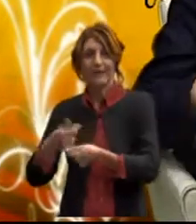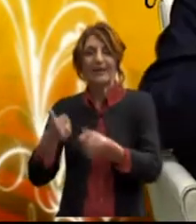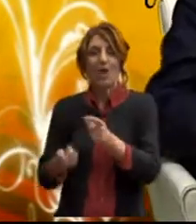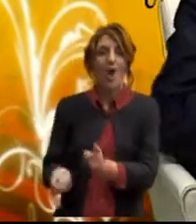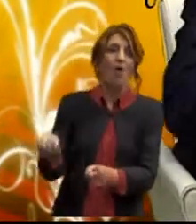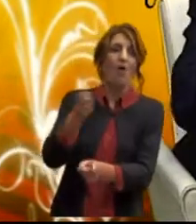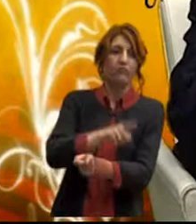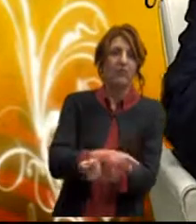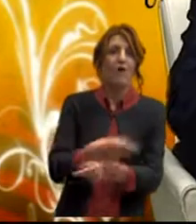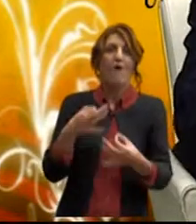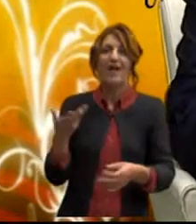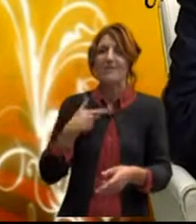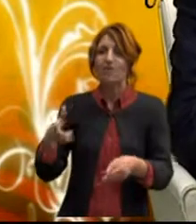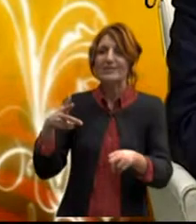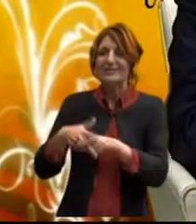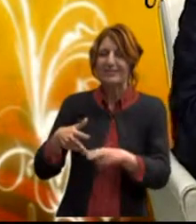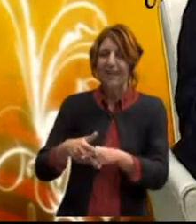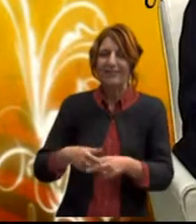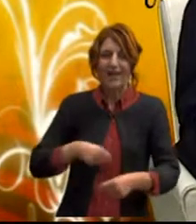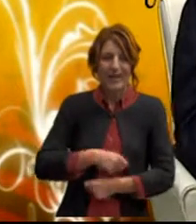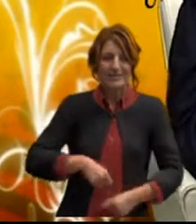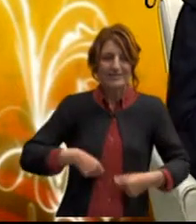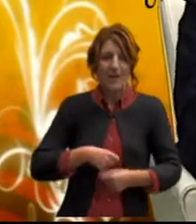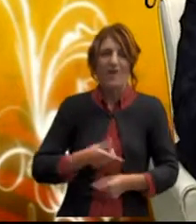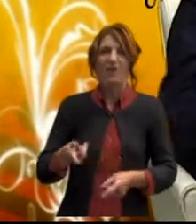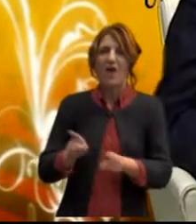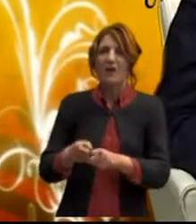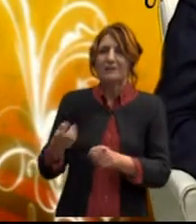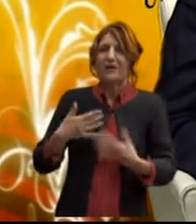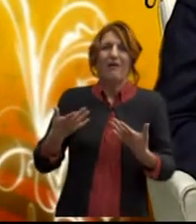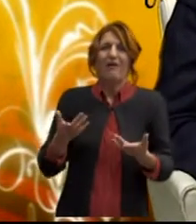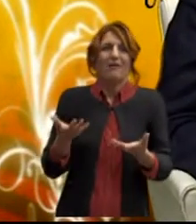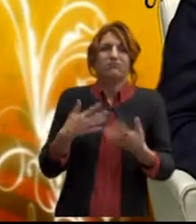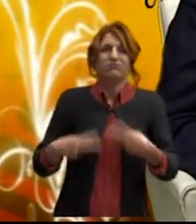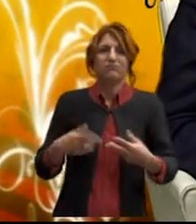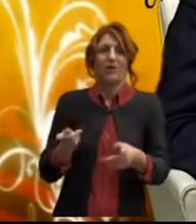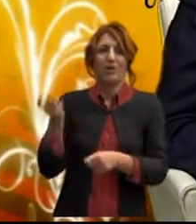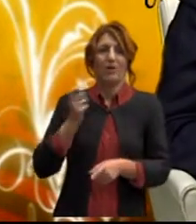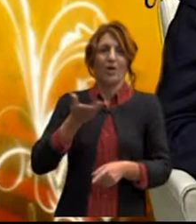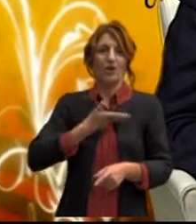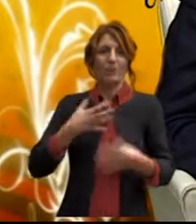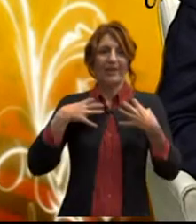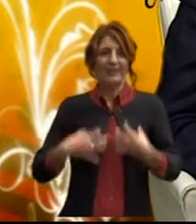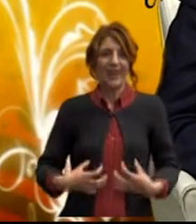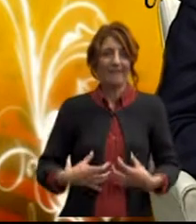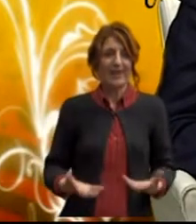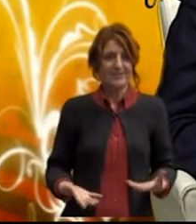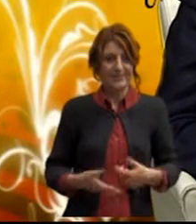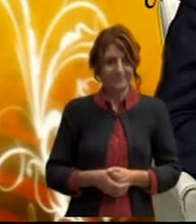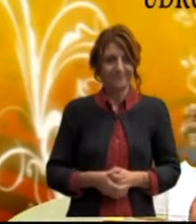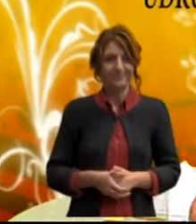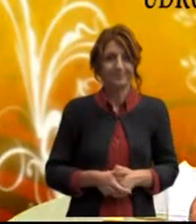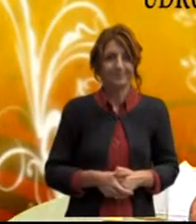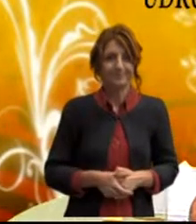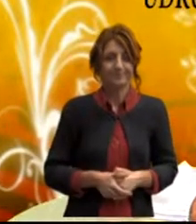obzirom kakve to smetnje budu, onda je depresija reaktivna. Tako, htjeli mi, ne htjeli, depresija je tu s nama, ne? Da.